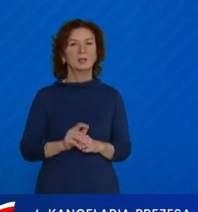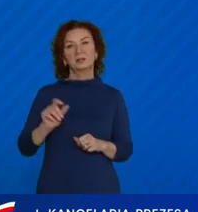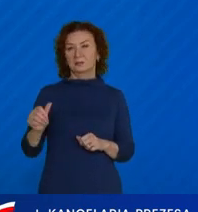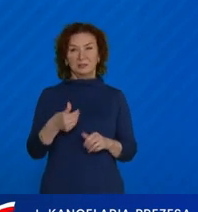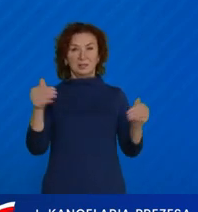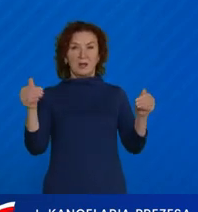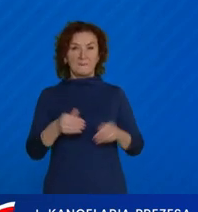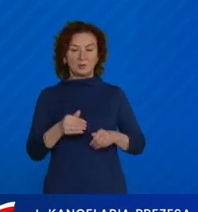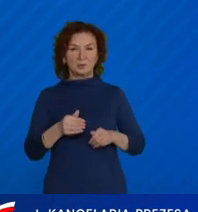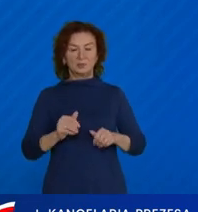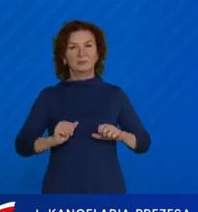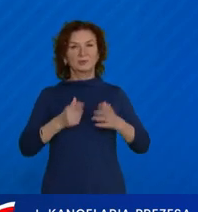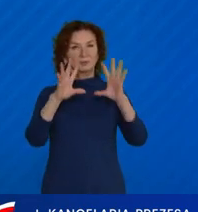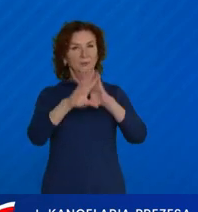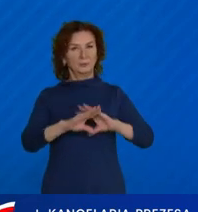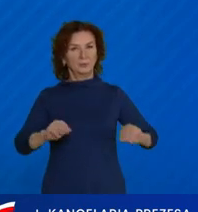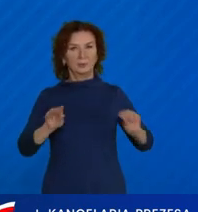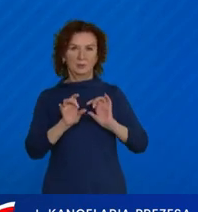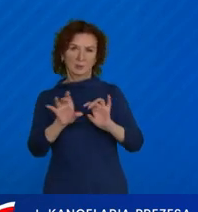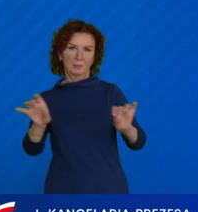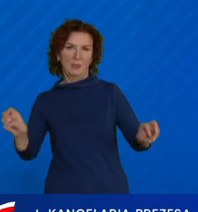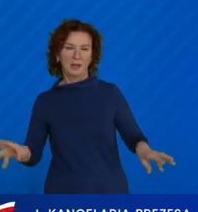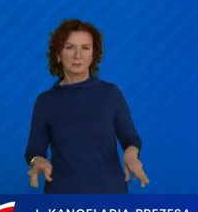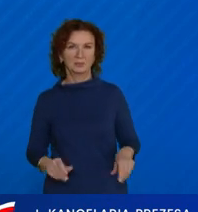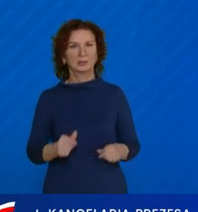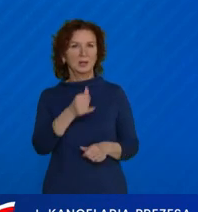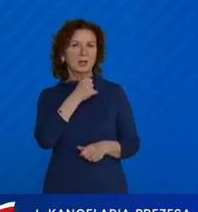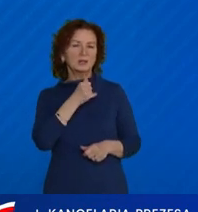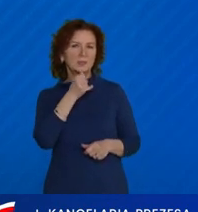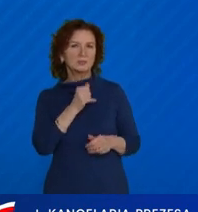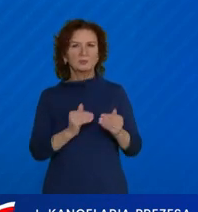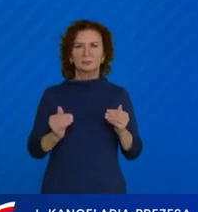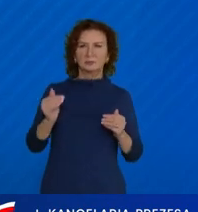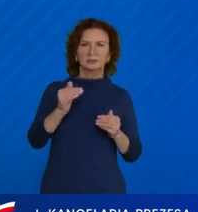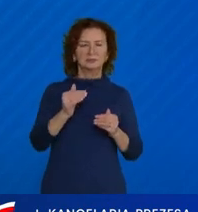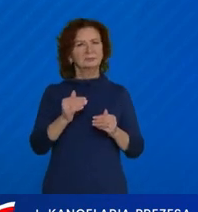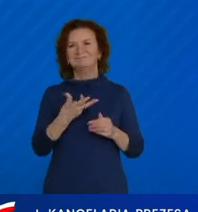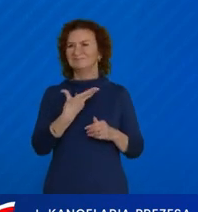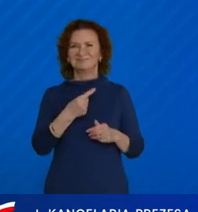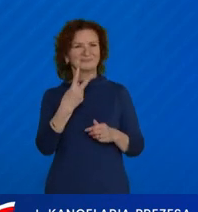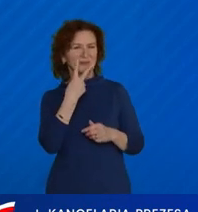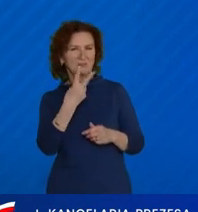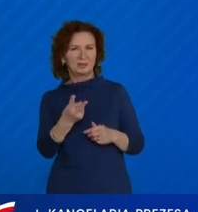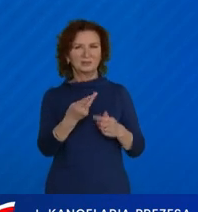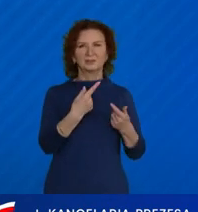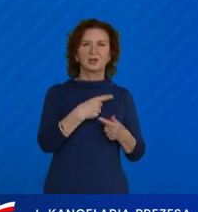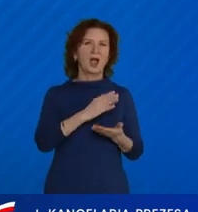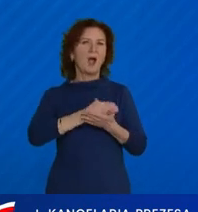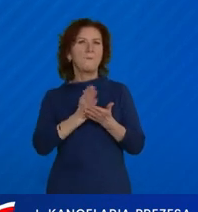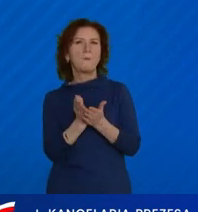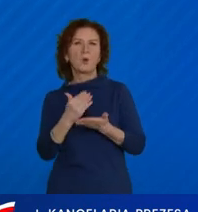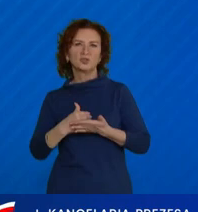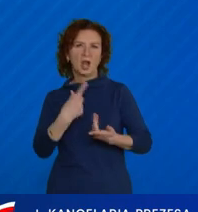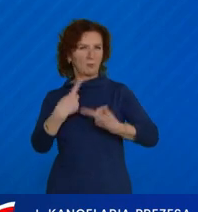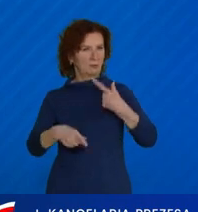pandemii i spróbujmy właśnie wznieść się ponad wszelkie podziały i w tej sprawie, w sprawie Narodowego